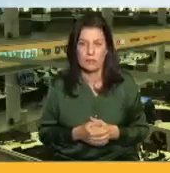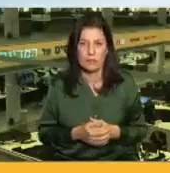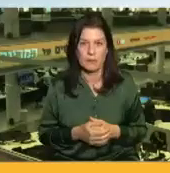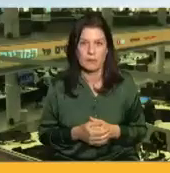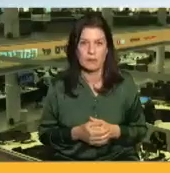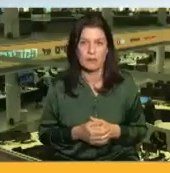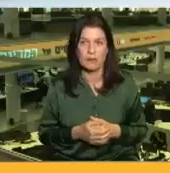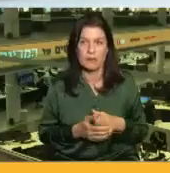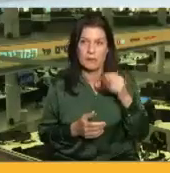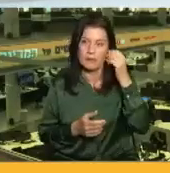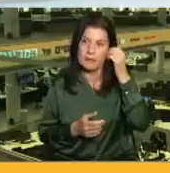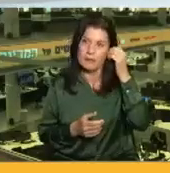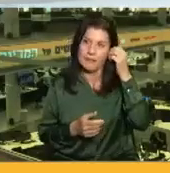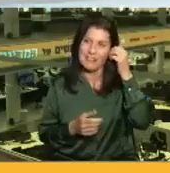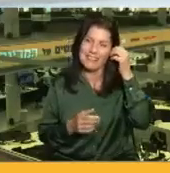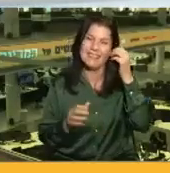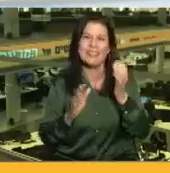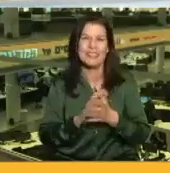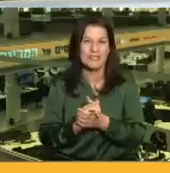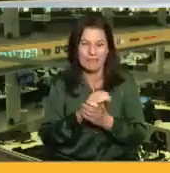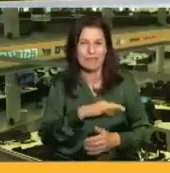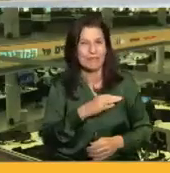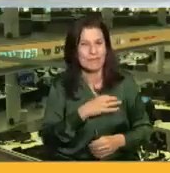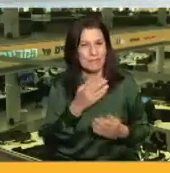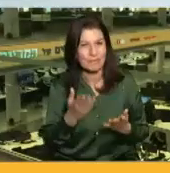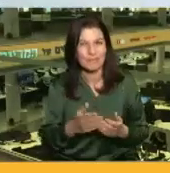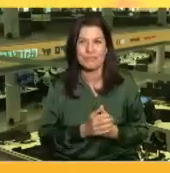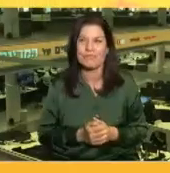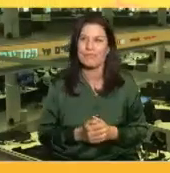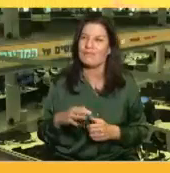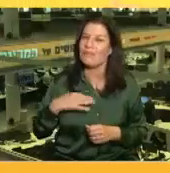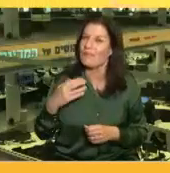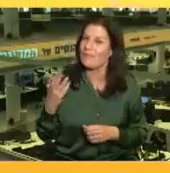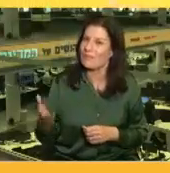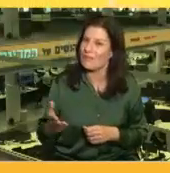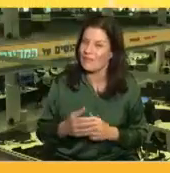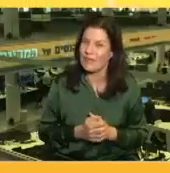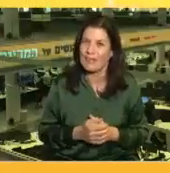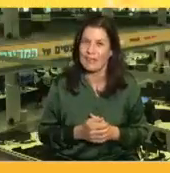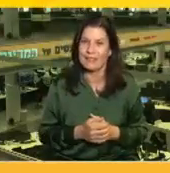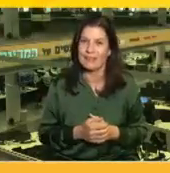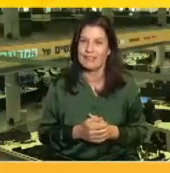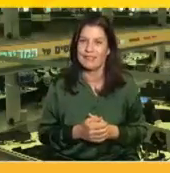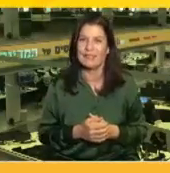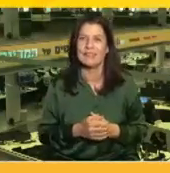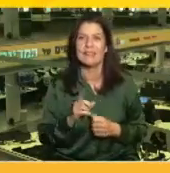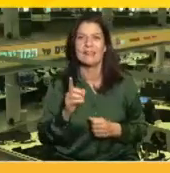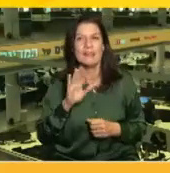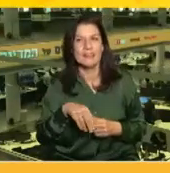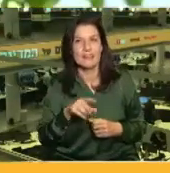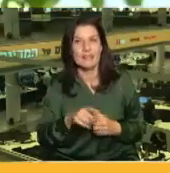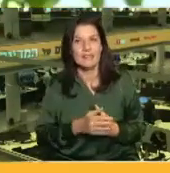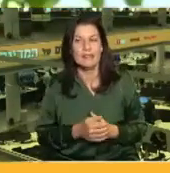קודם כל שלום. היי. מה נשמע? בסדר. מה קורה, דליטוש? בסדר. שירי, שלום. בסדר. אבל בכל זאת. אבל בכל